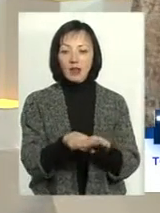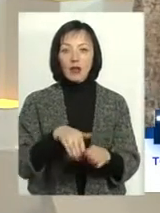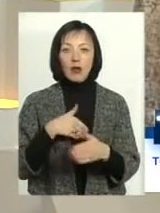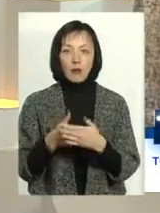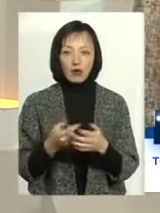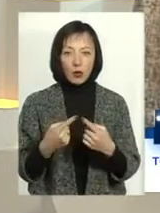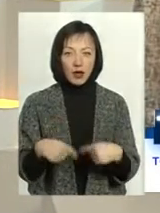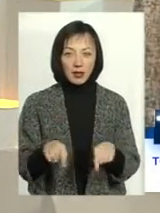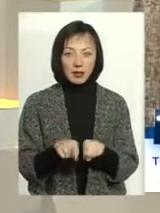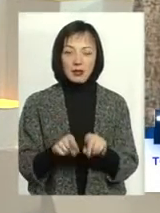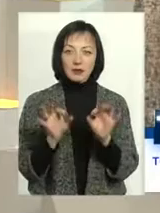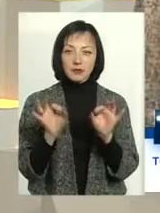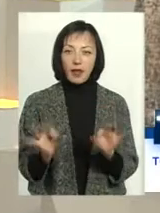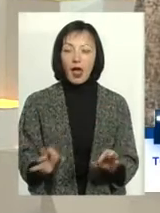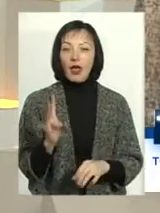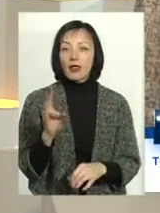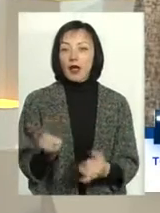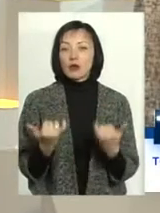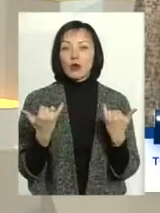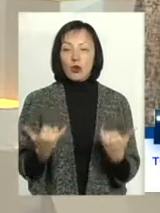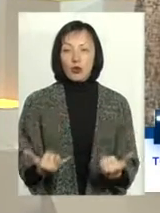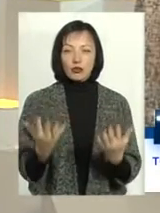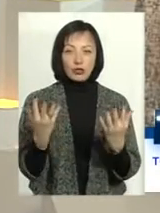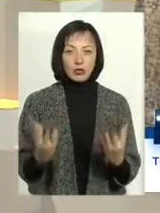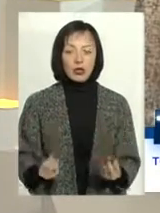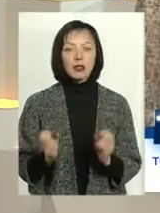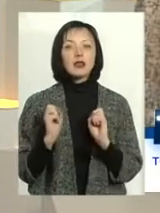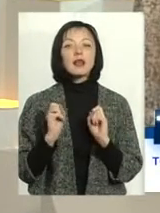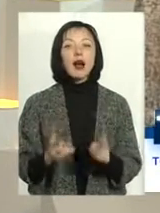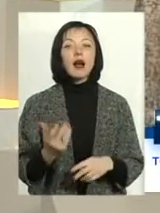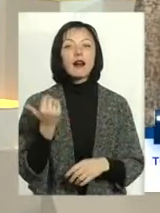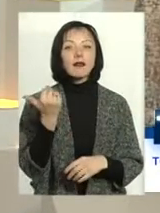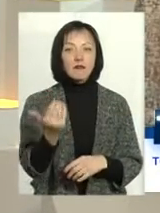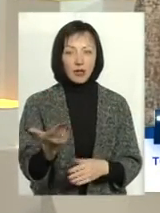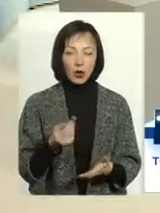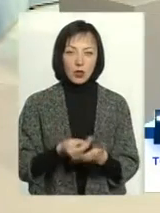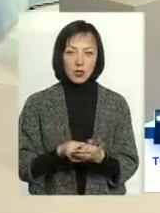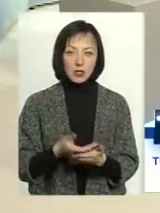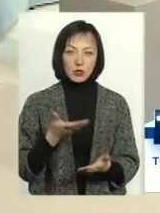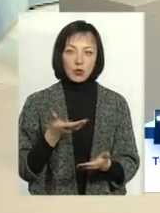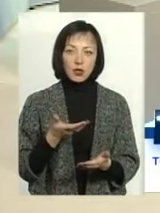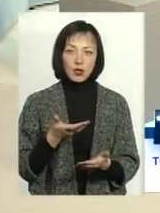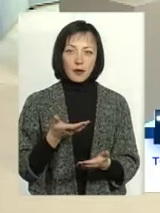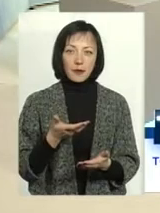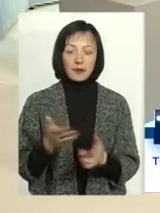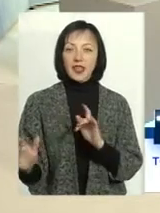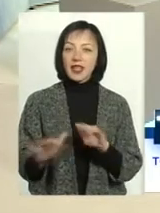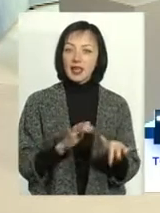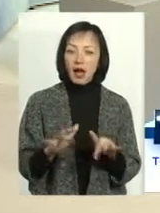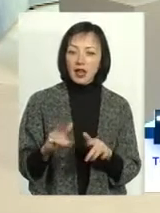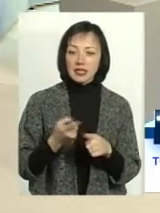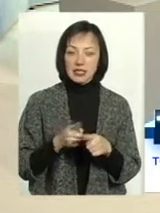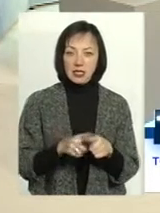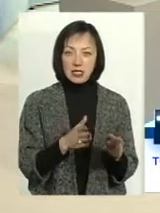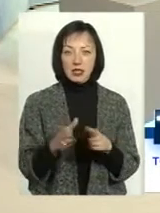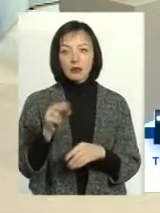Так? На сьогоднішній момент, як ви оцінюєте діяльність цієї